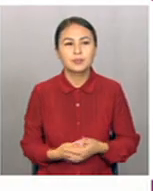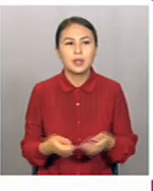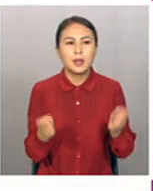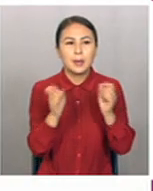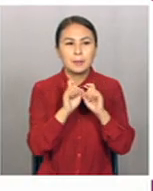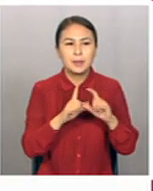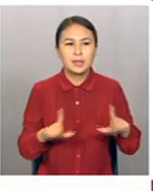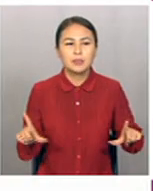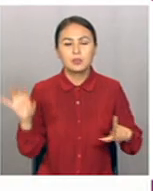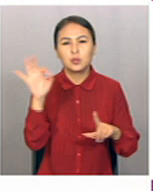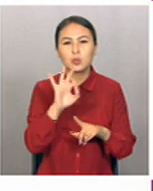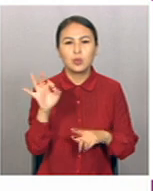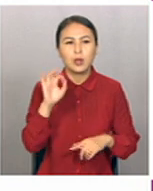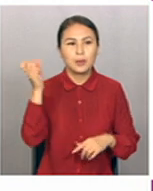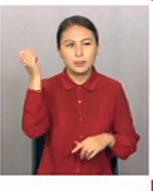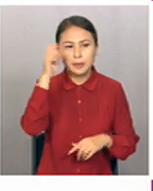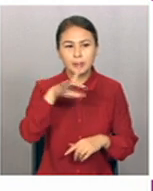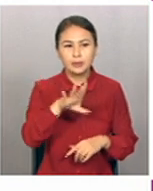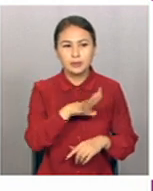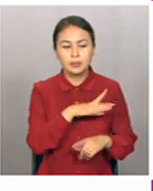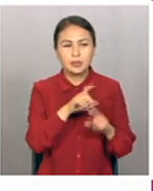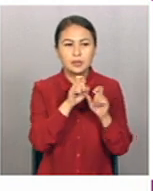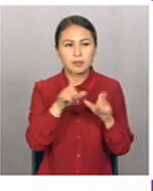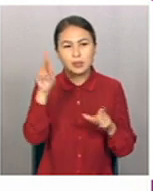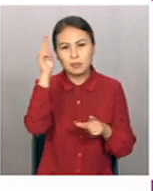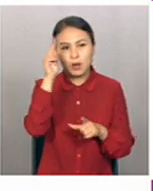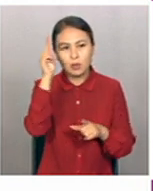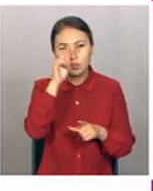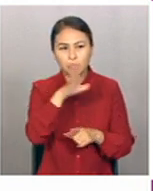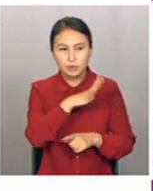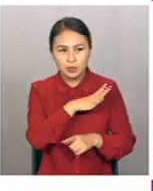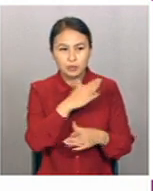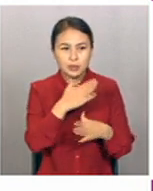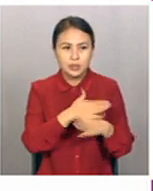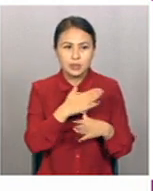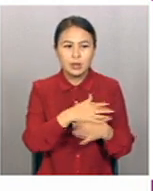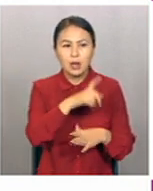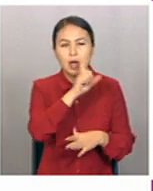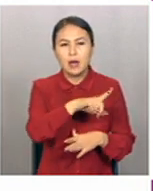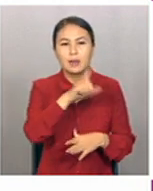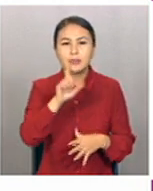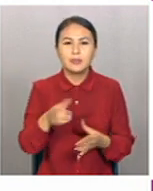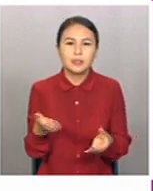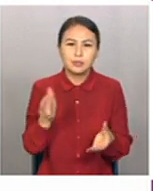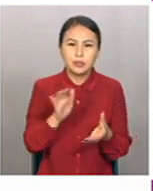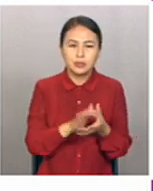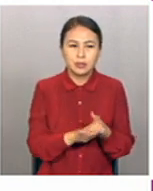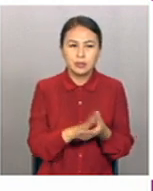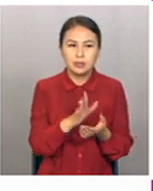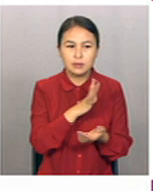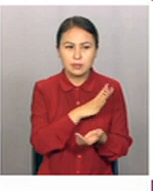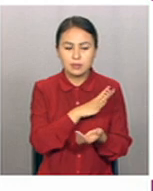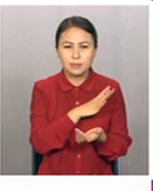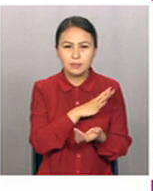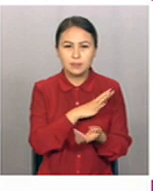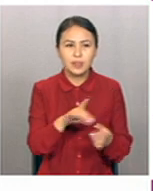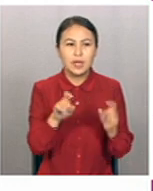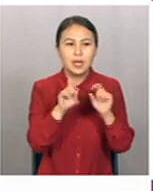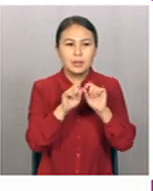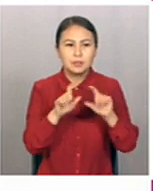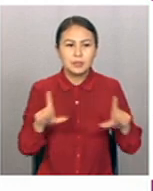Мектебің туралы білдіңдер. Мектепте білім алуыңа көмектесетін адамдармен